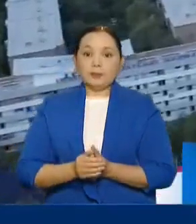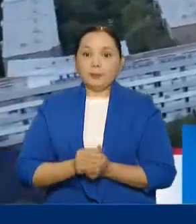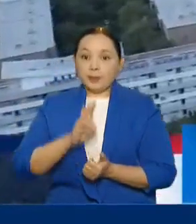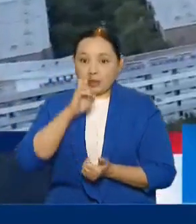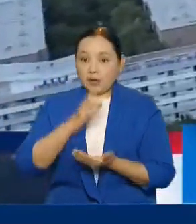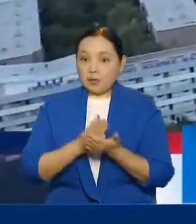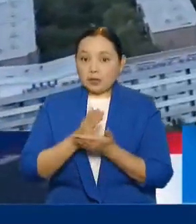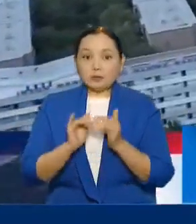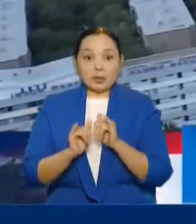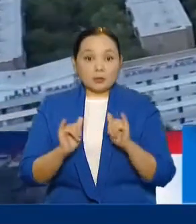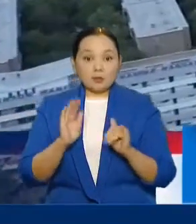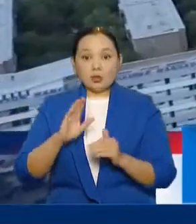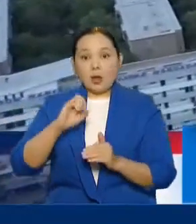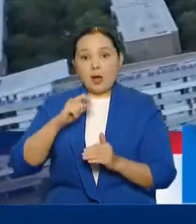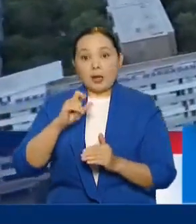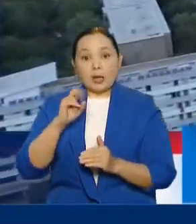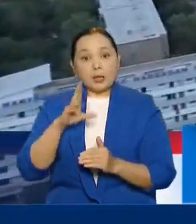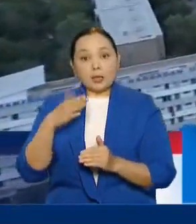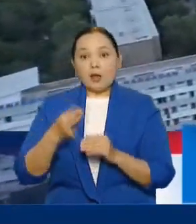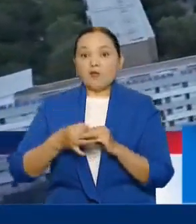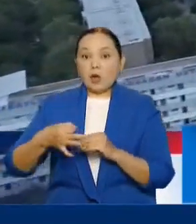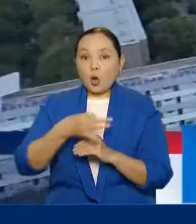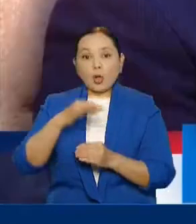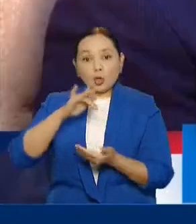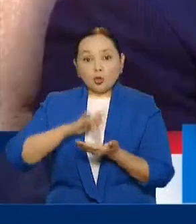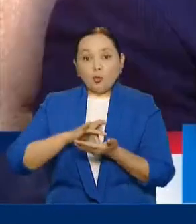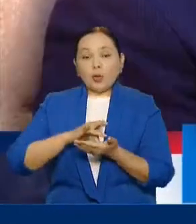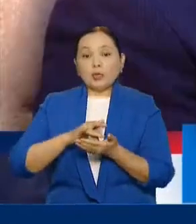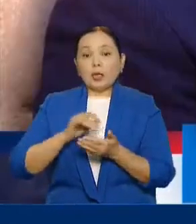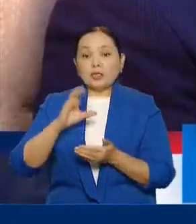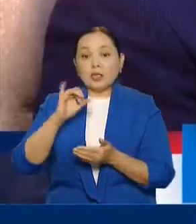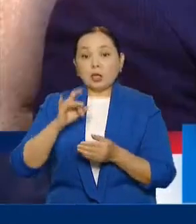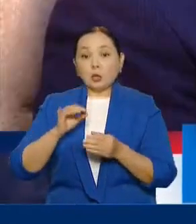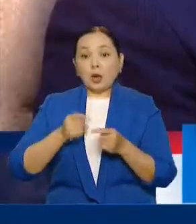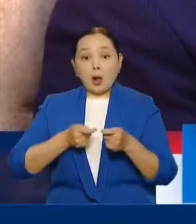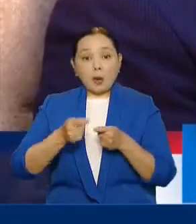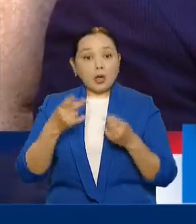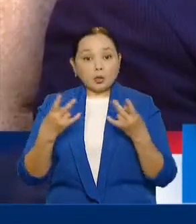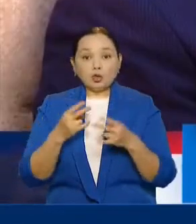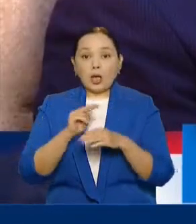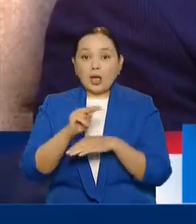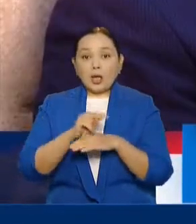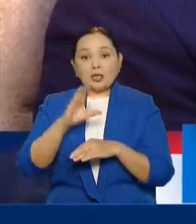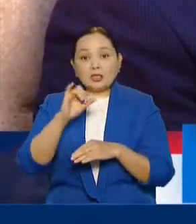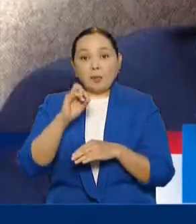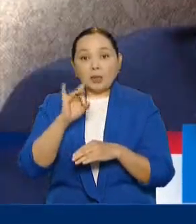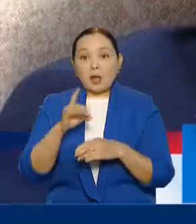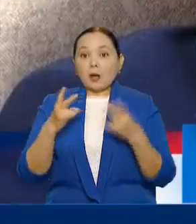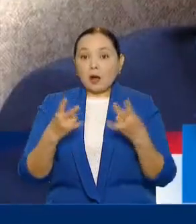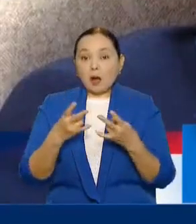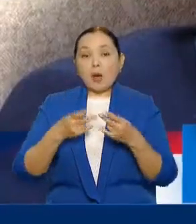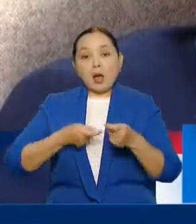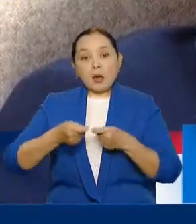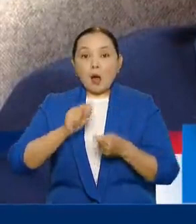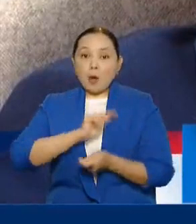Davlat xizmatini rivojlantirish agentligi tomonidan viloyat, tuman va shahar sektor rahbarlari uchun tashkil etilgan seminar-trening davomida ham rahbar